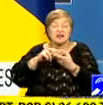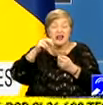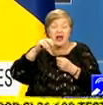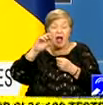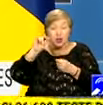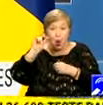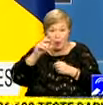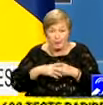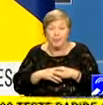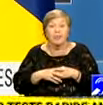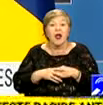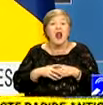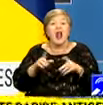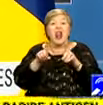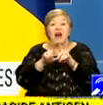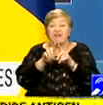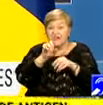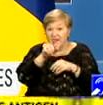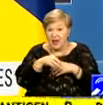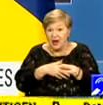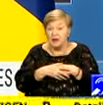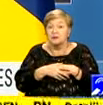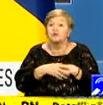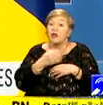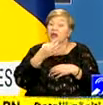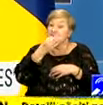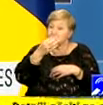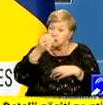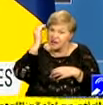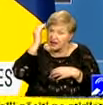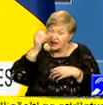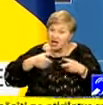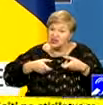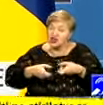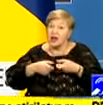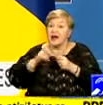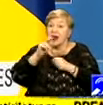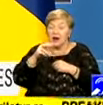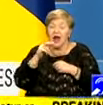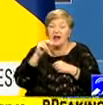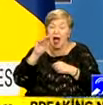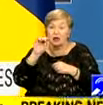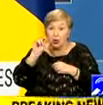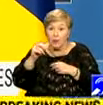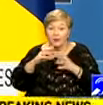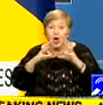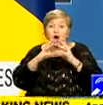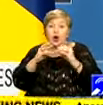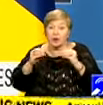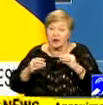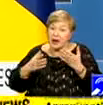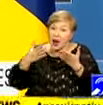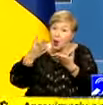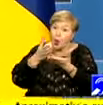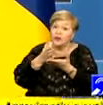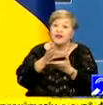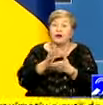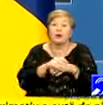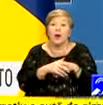De asemenea, l-am asigurat pe secretarul general că România va continua